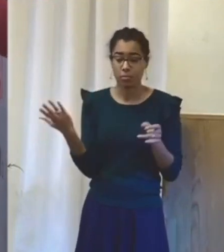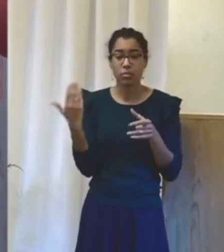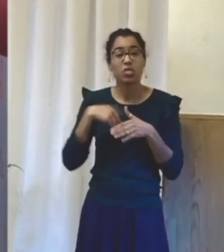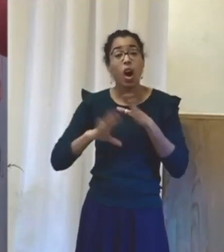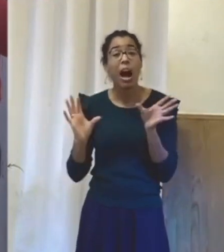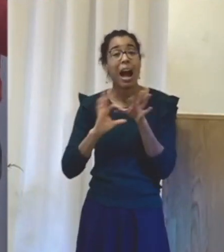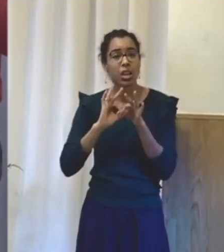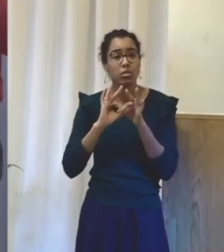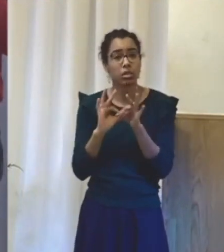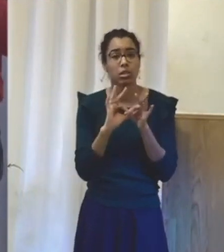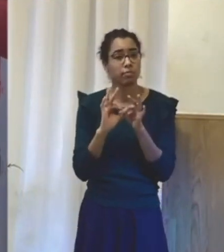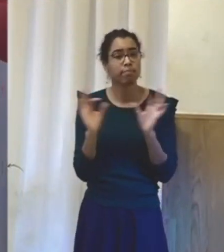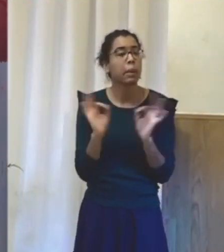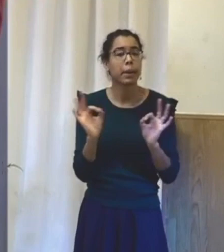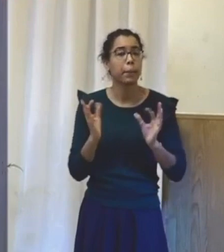alliance avec Dieu.